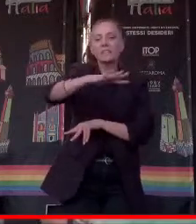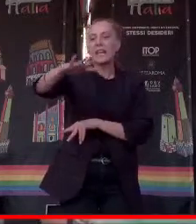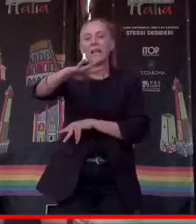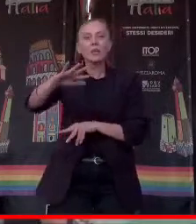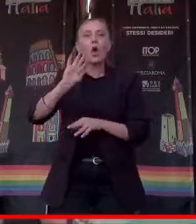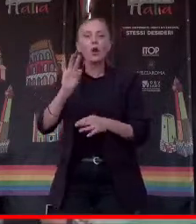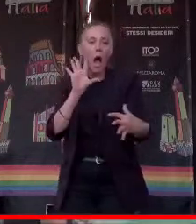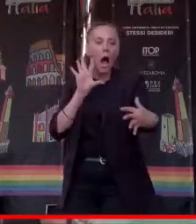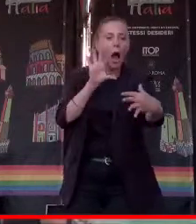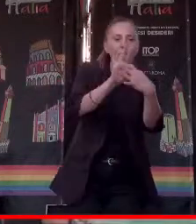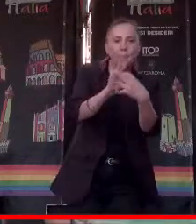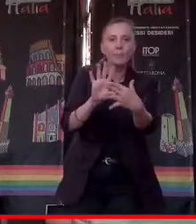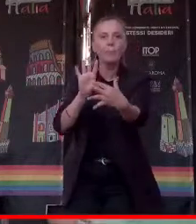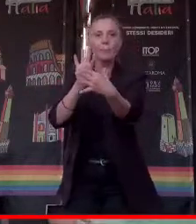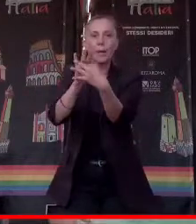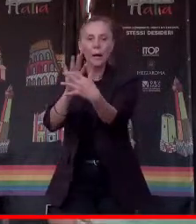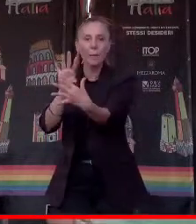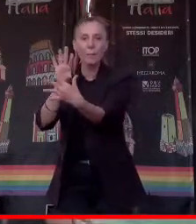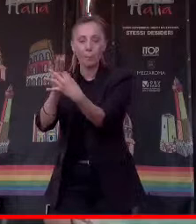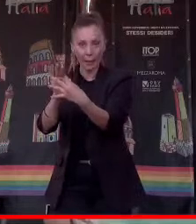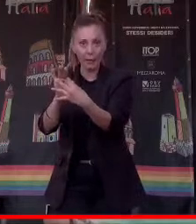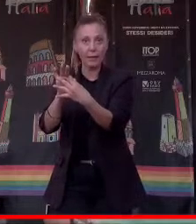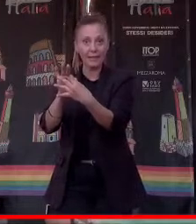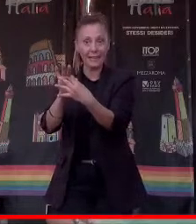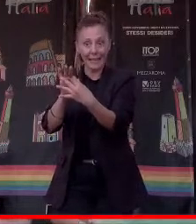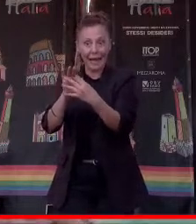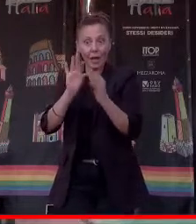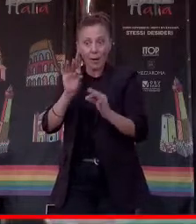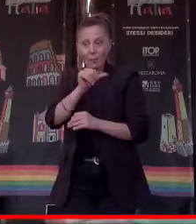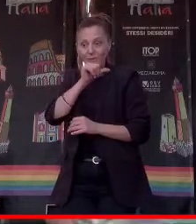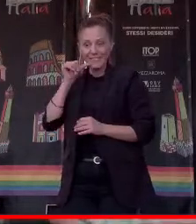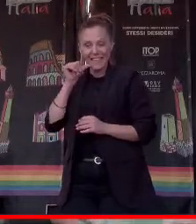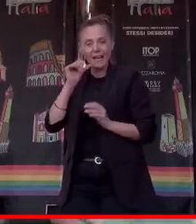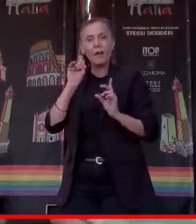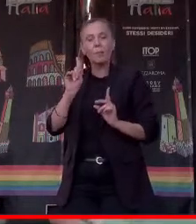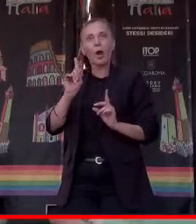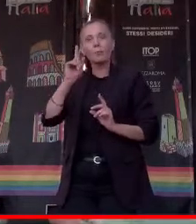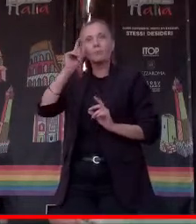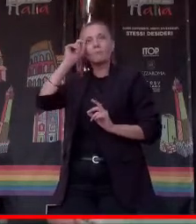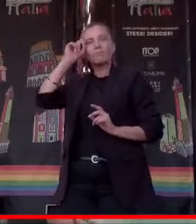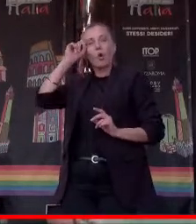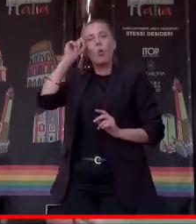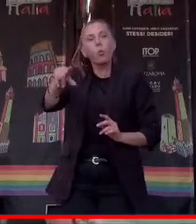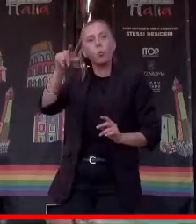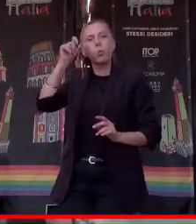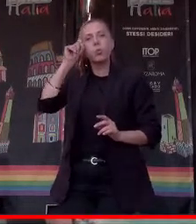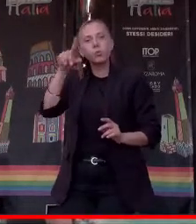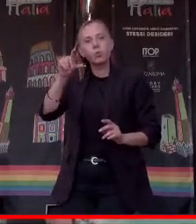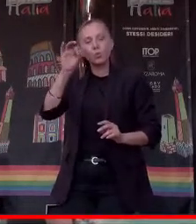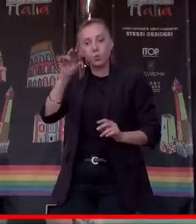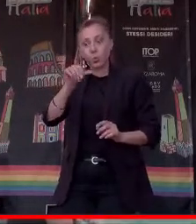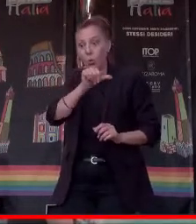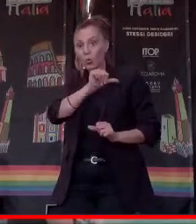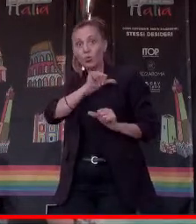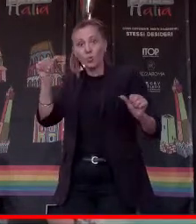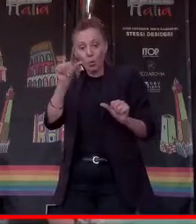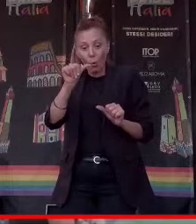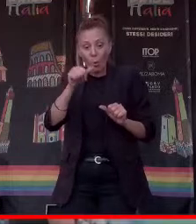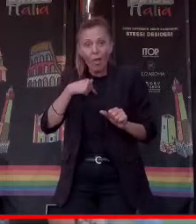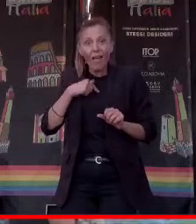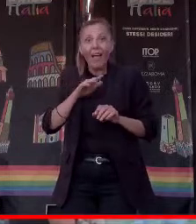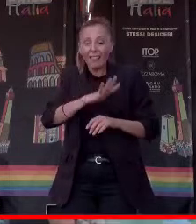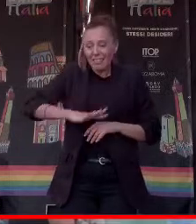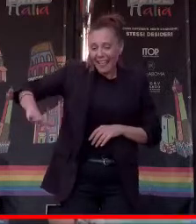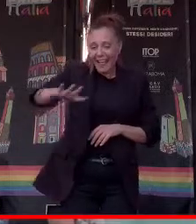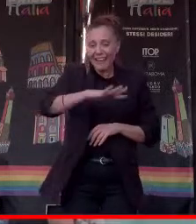qualcosa anche ulteriore oltre la materialità di quello che calpestiamo con i nostri piedi